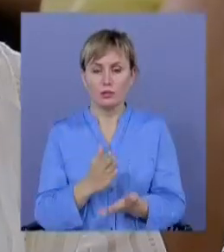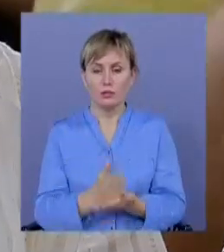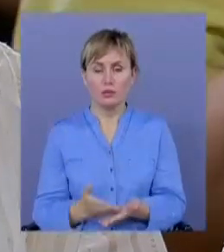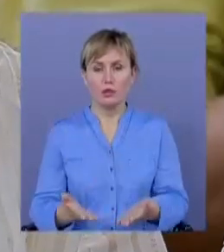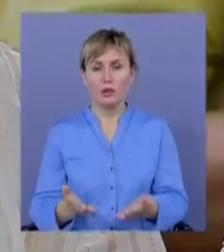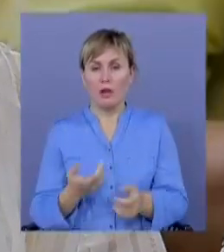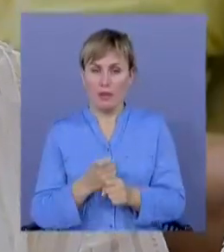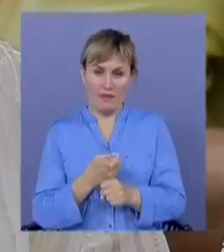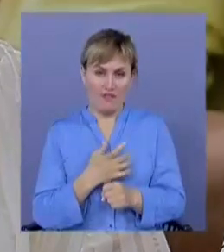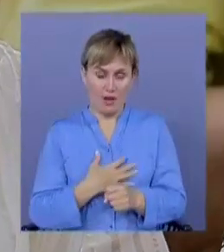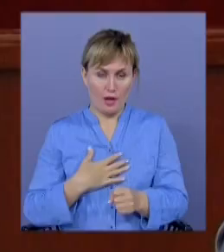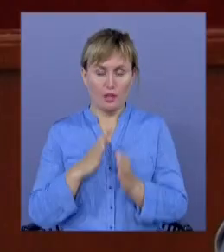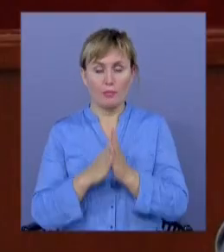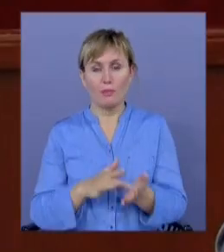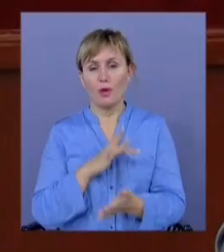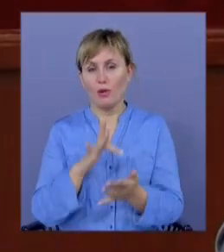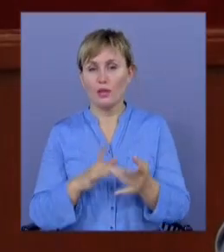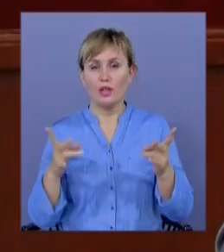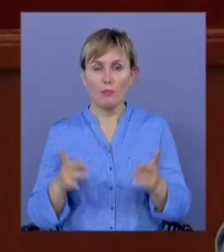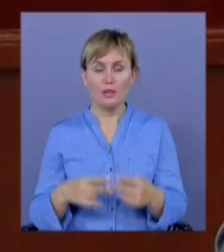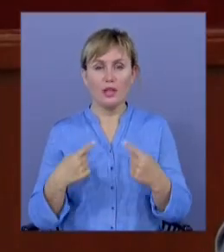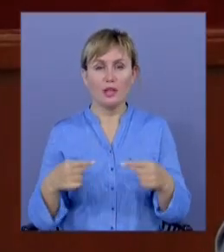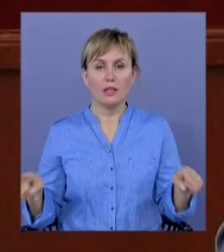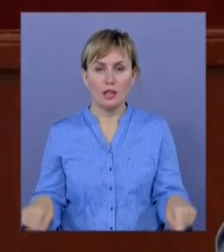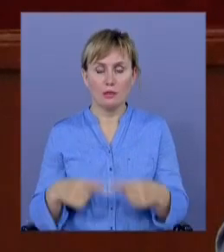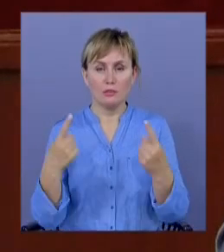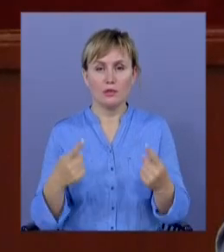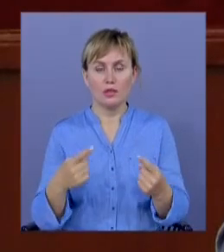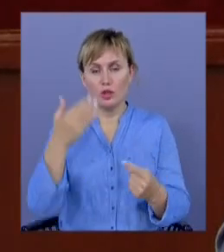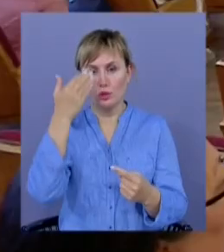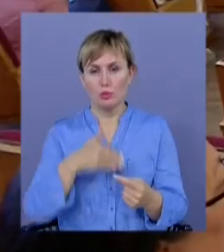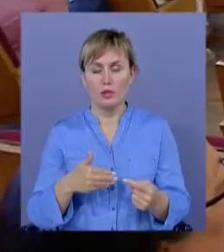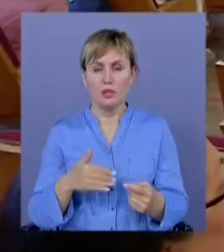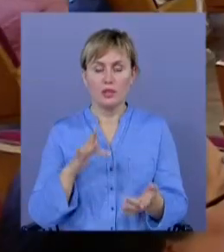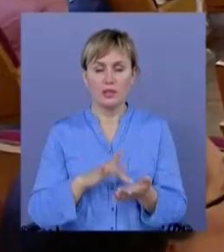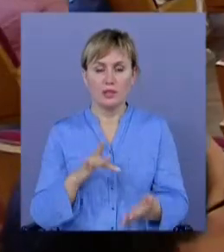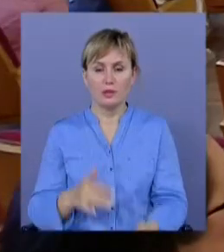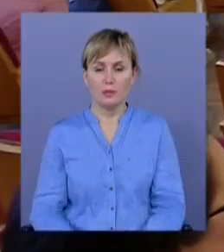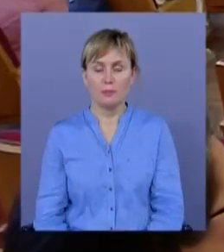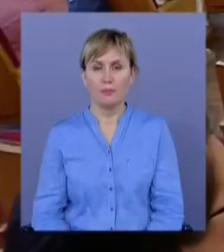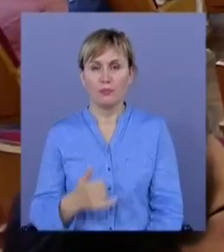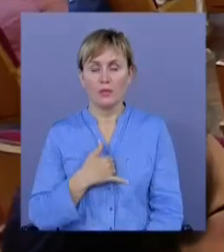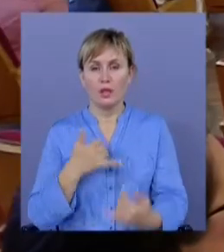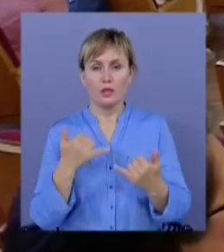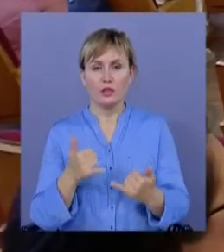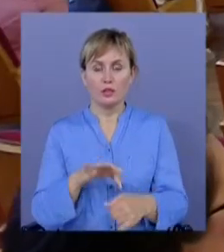Прозвучала очень важная просьба. Городу необходим реабилитационный инсультный центр. У меня сейчас муж в тяжелом положении,